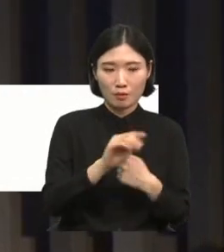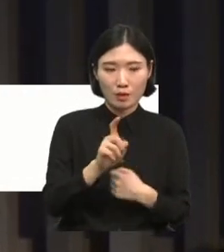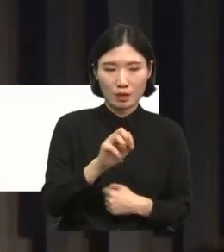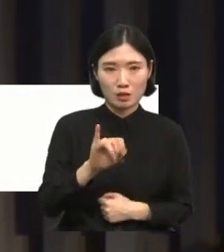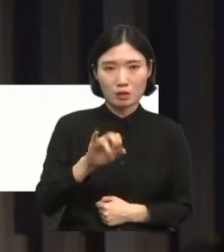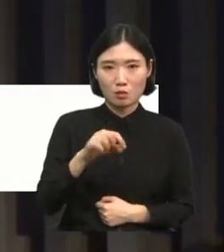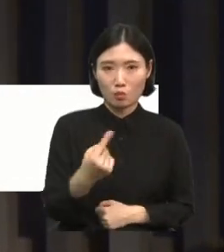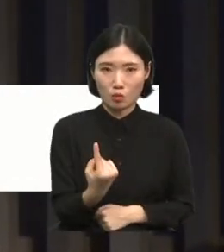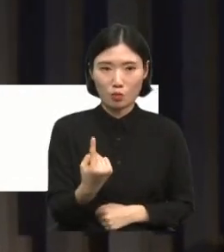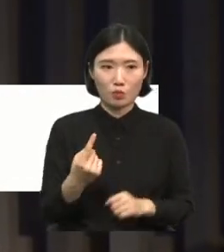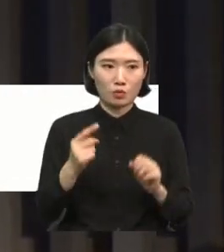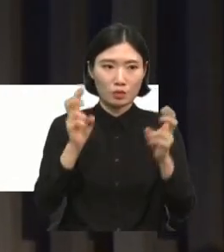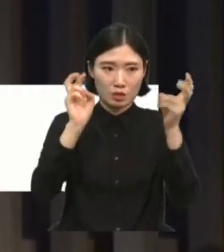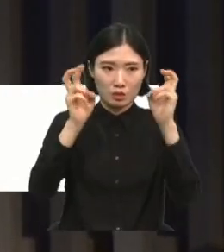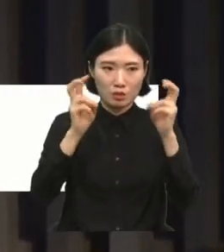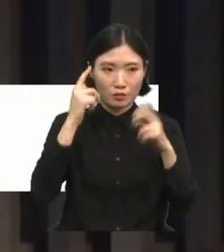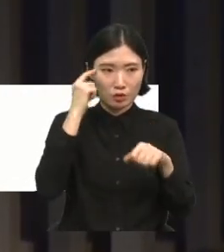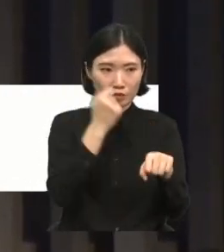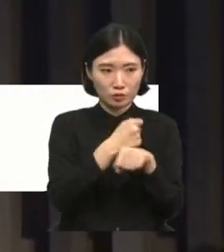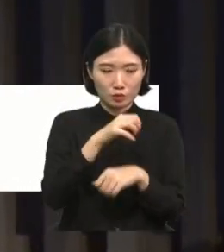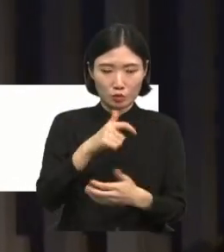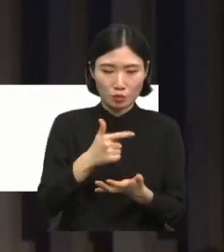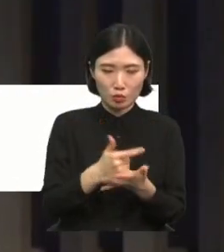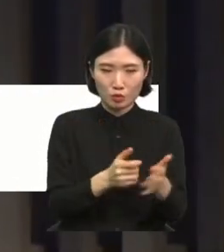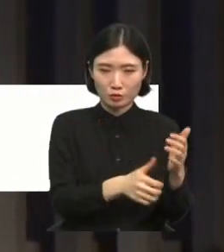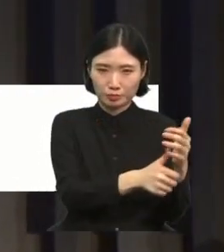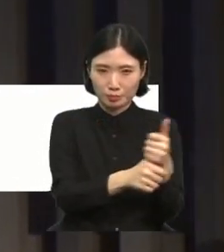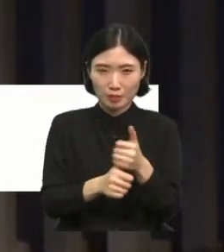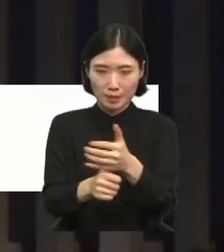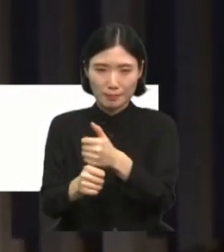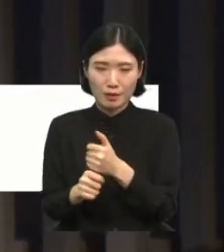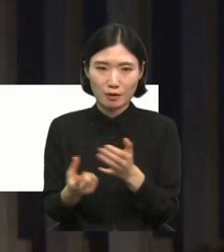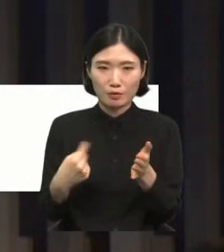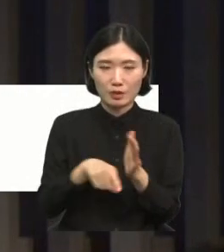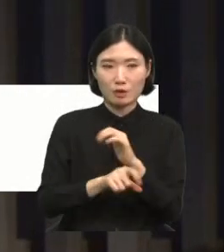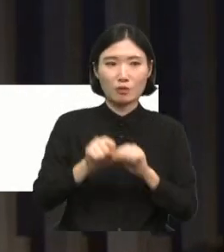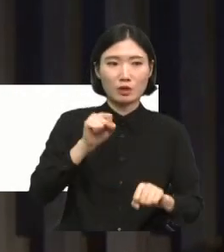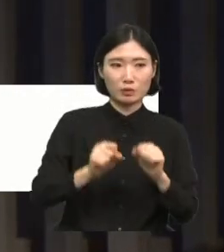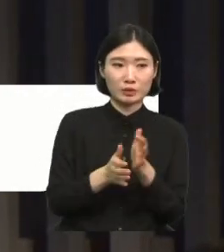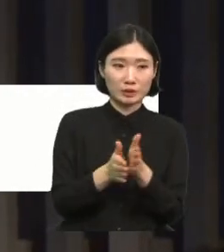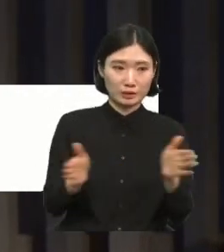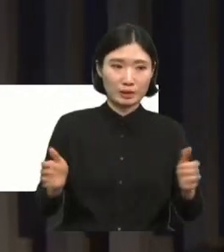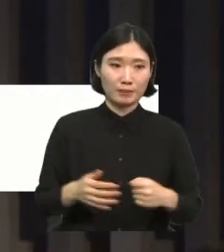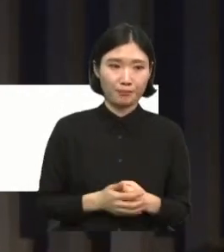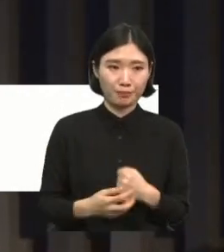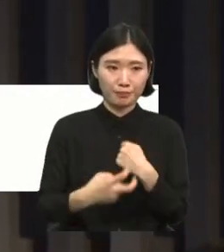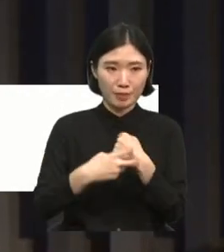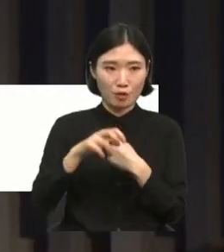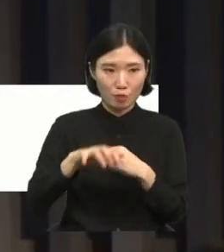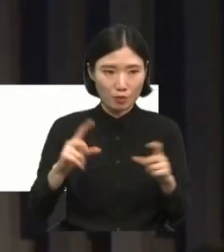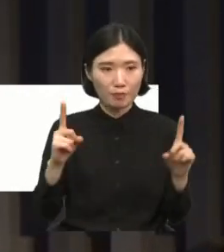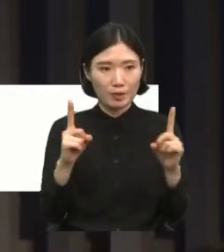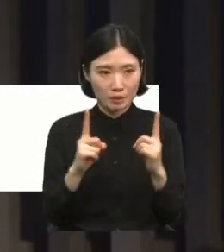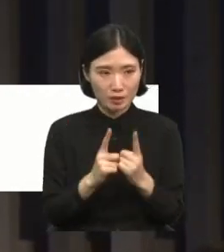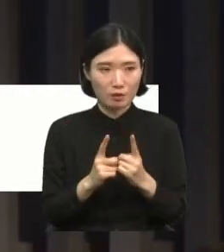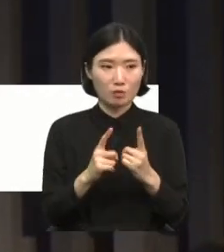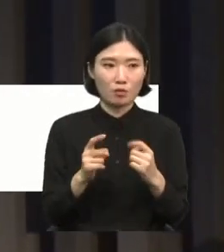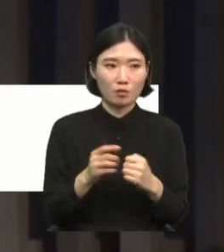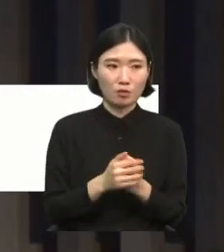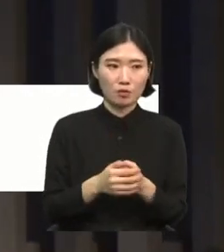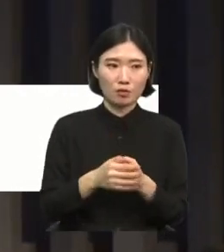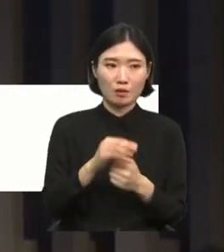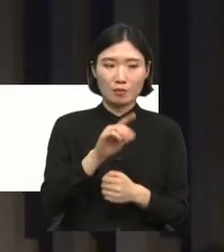기업 연구소들을 노원구로 유치하게 활동들을 지금 시작을 했습니다. 병원도 만나고 있고 바이오